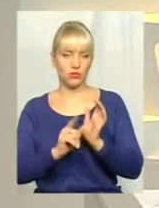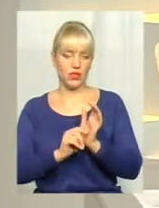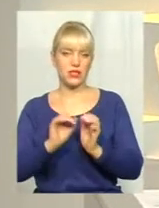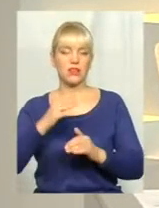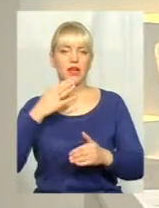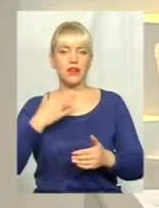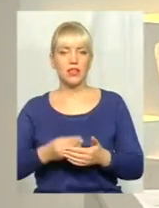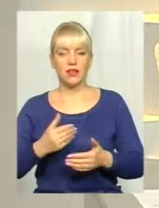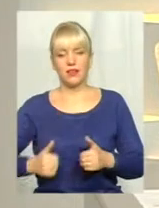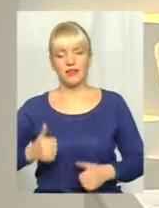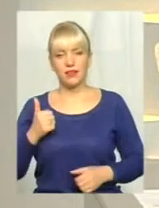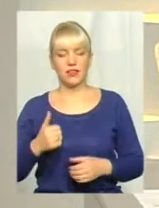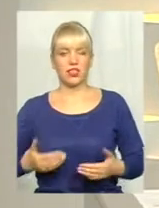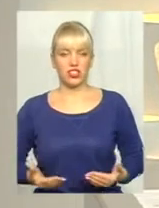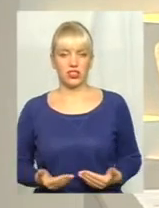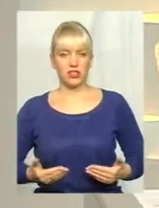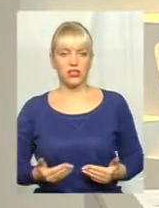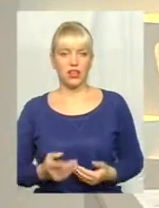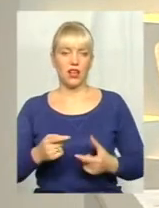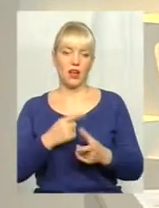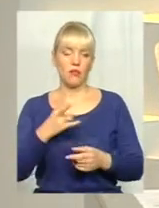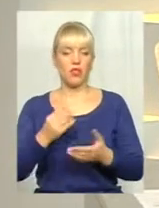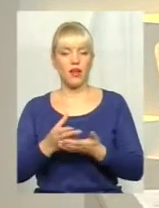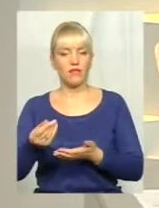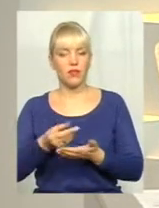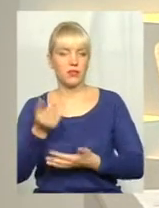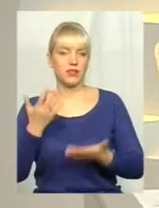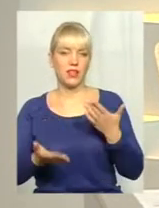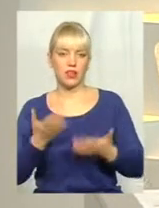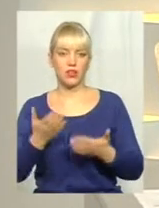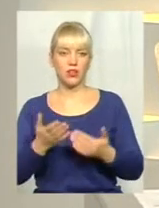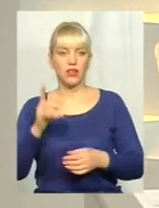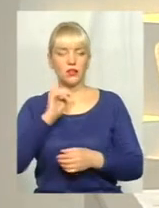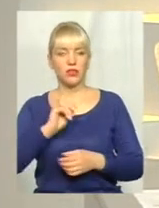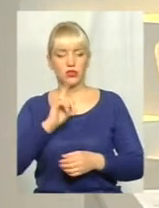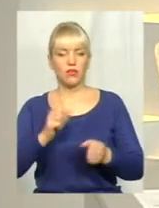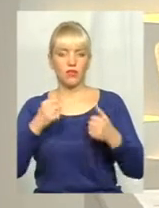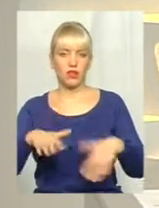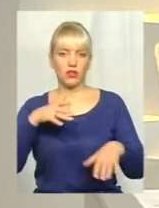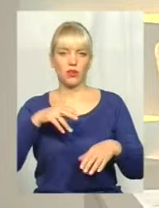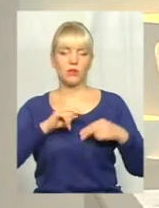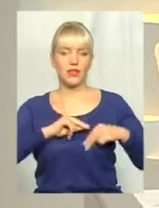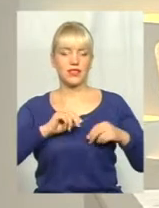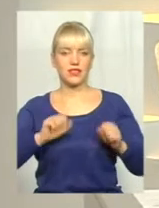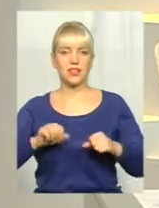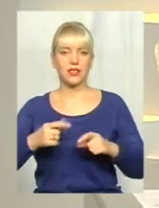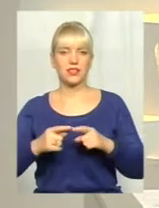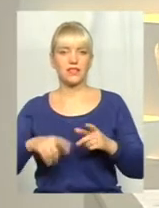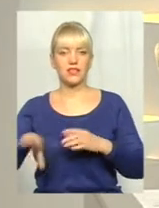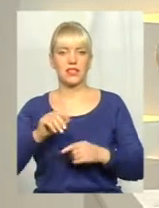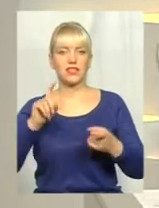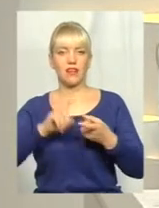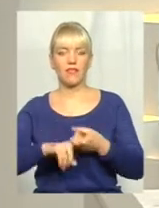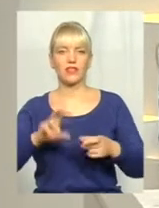життя або ж на виплати в разі тимчасової втрати працездатності. Все зав'язано на зарплату.